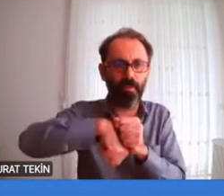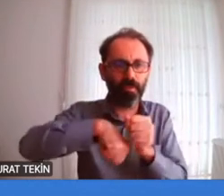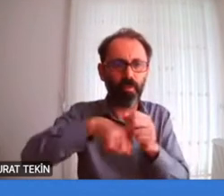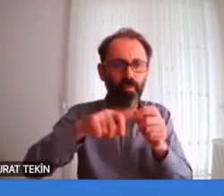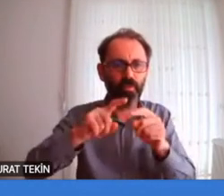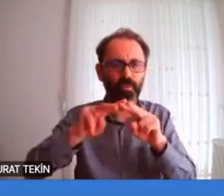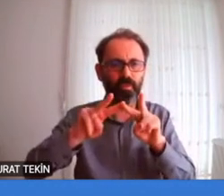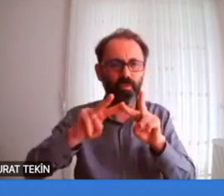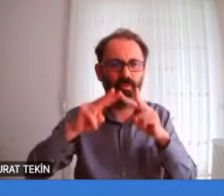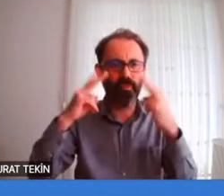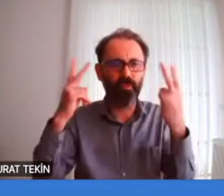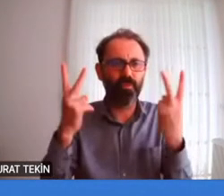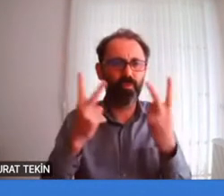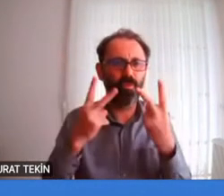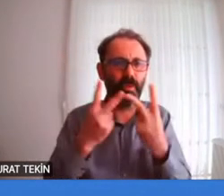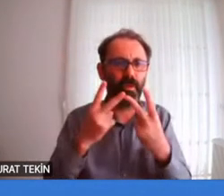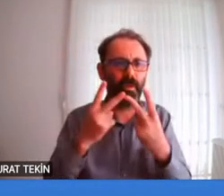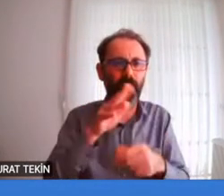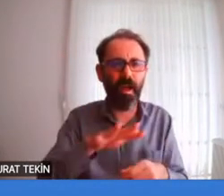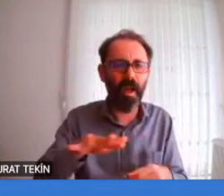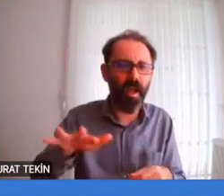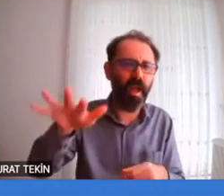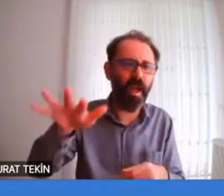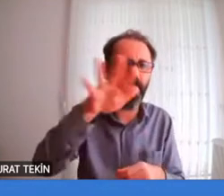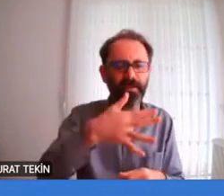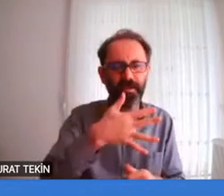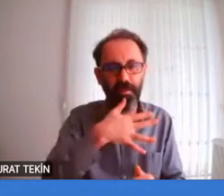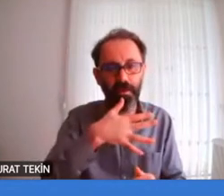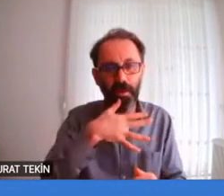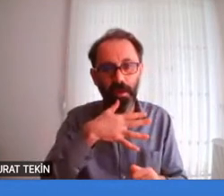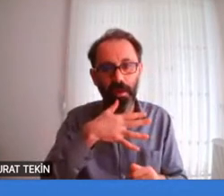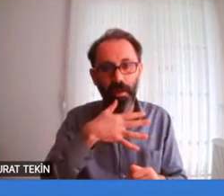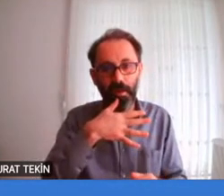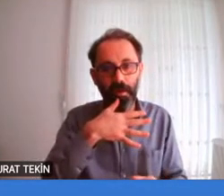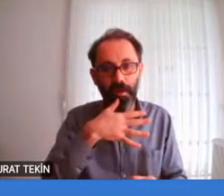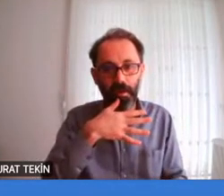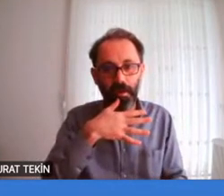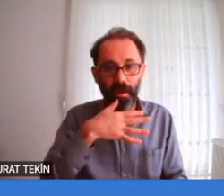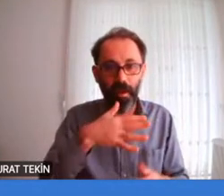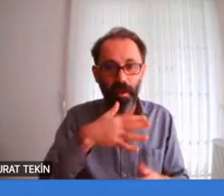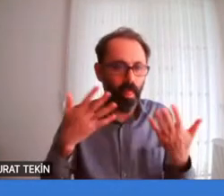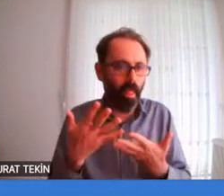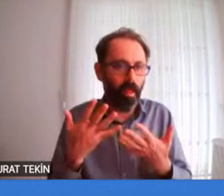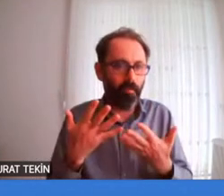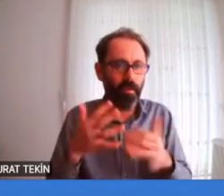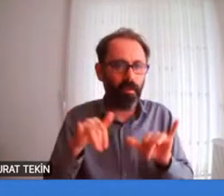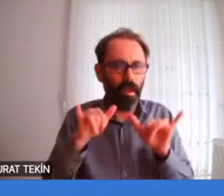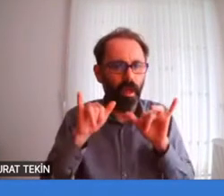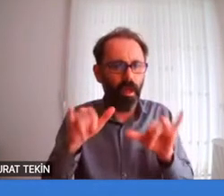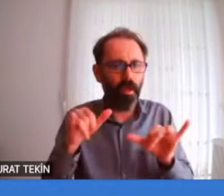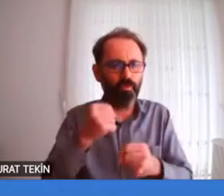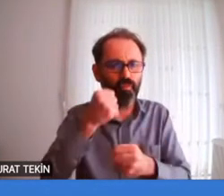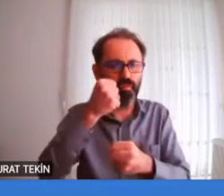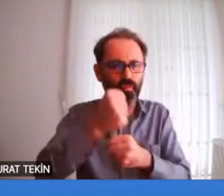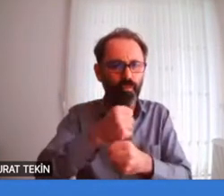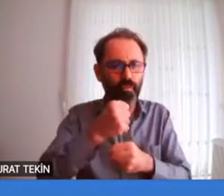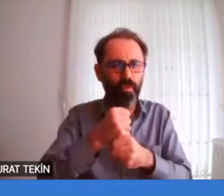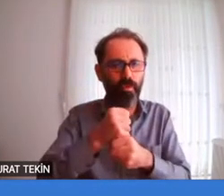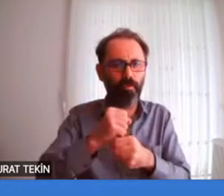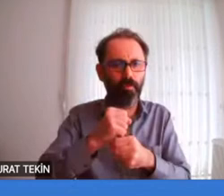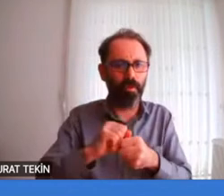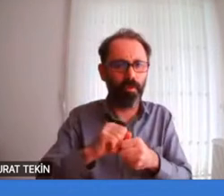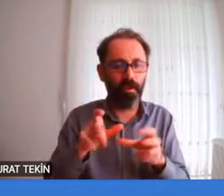gelir. Evet, spor deyince aklımıza futbol geliyordu. Ta ki gol bol milli takımıyla karşılaşıncaya kadar. Bu